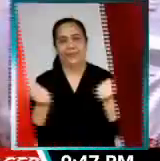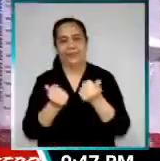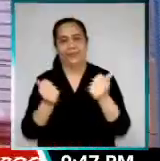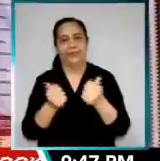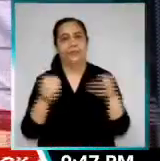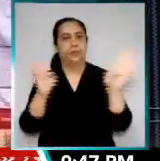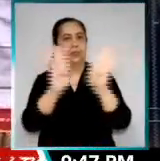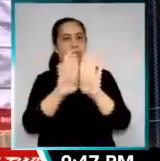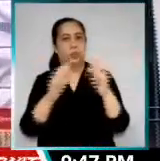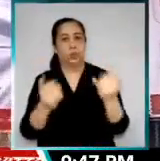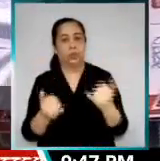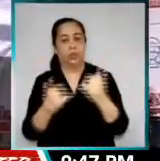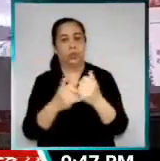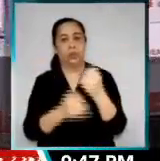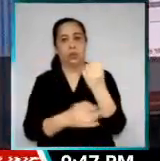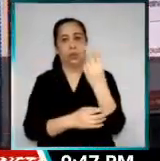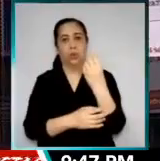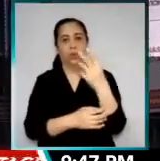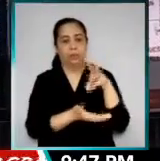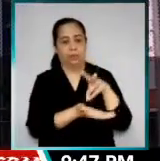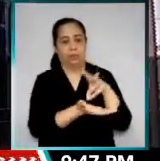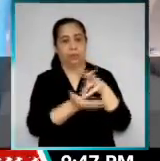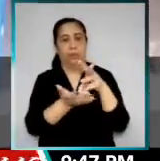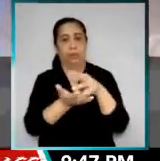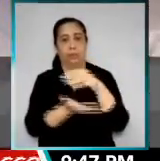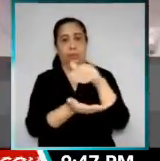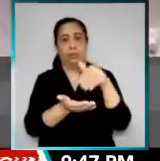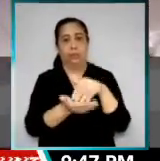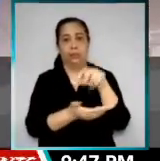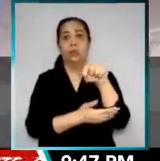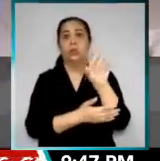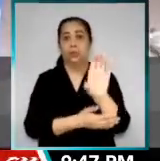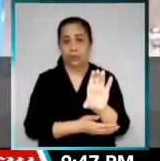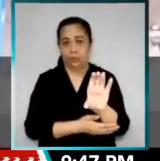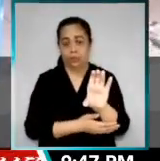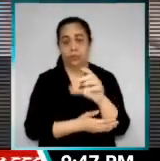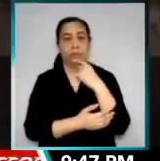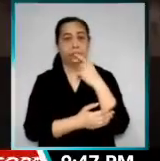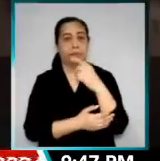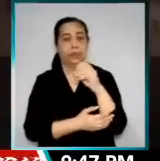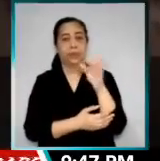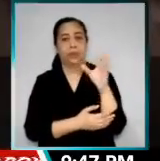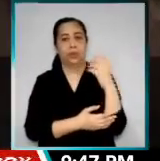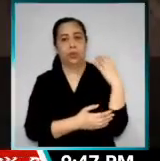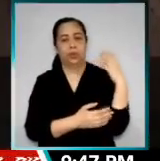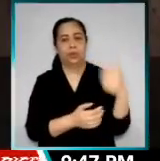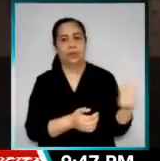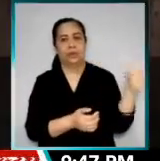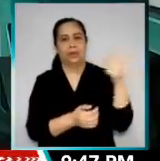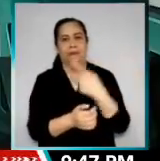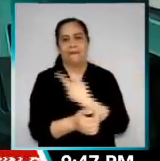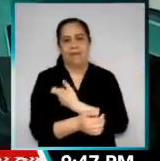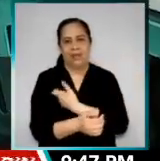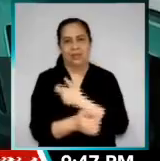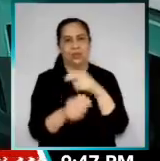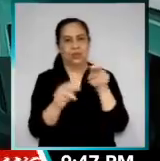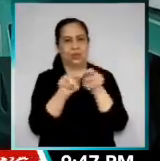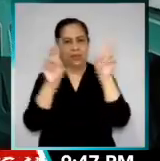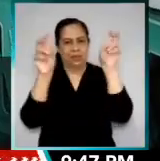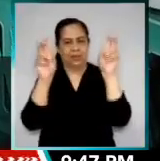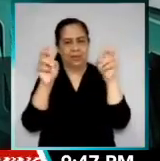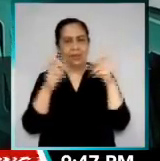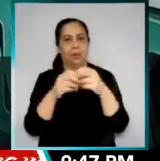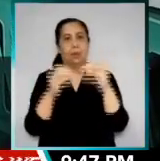araw ang 12 vaccination centers sa Quezon City. Ayon sa co-chair ng Back to Normal Task Force ng lungsod, humigit